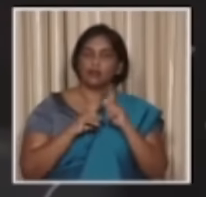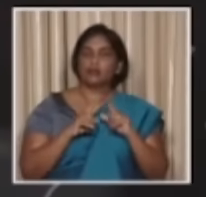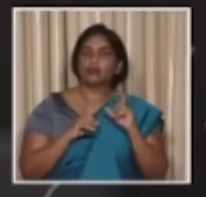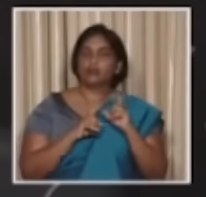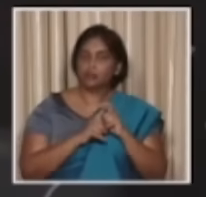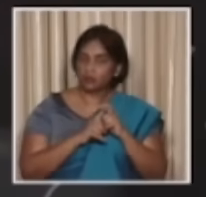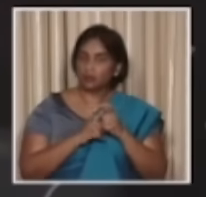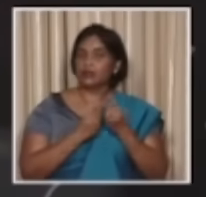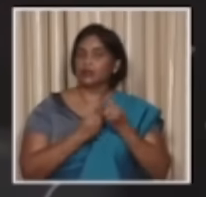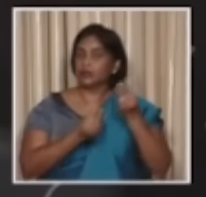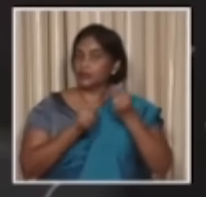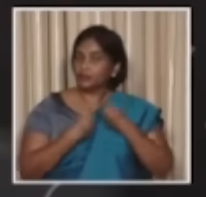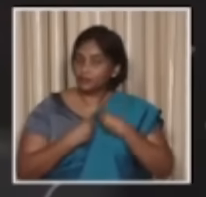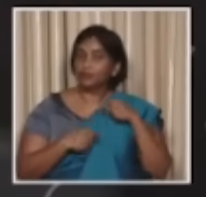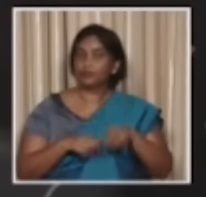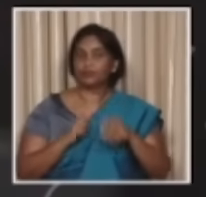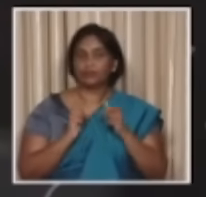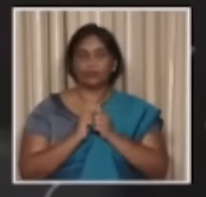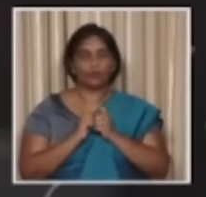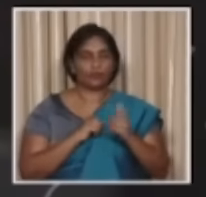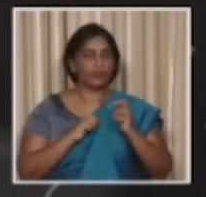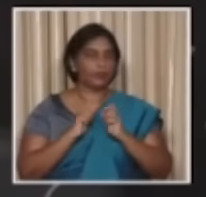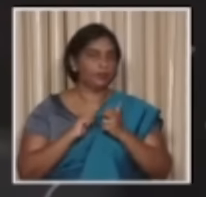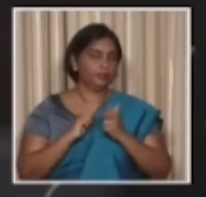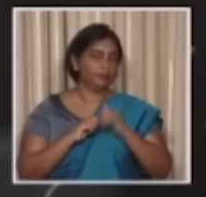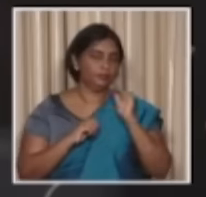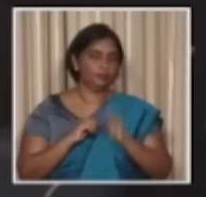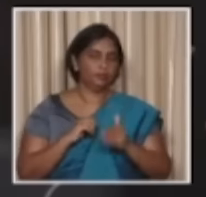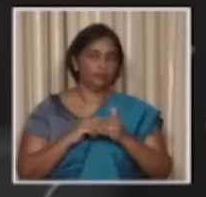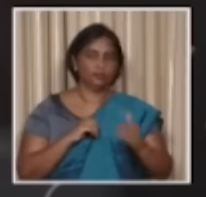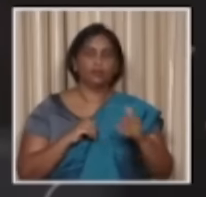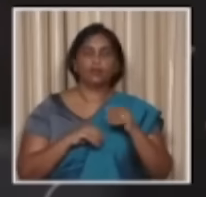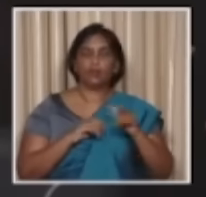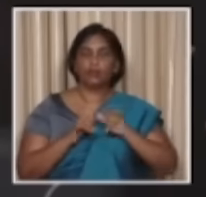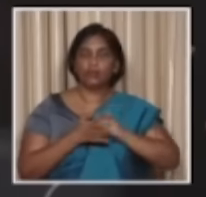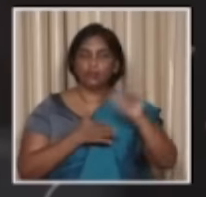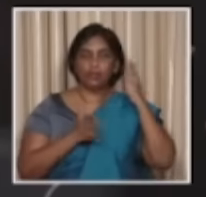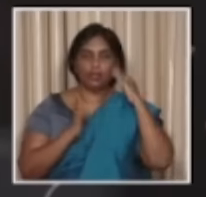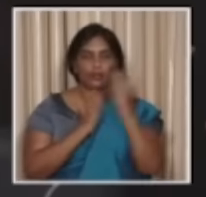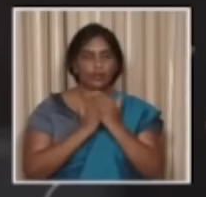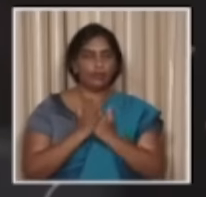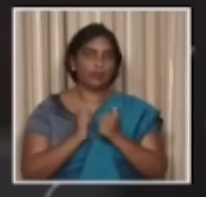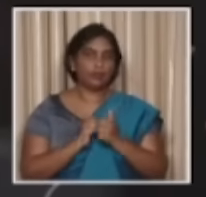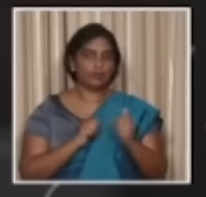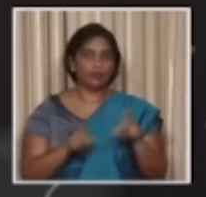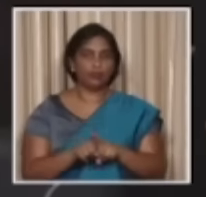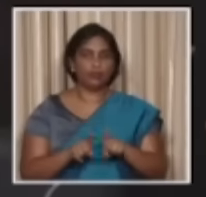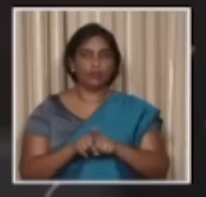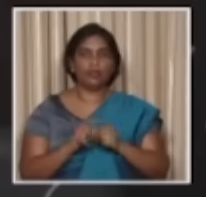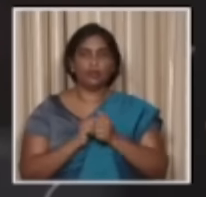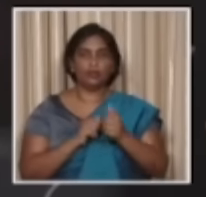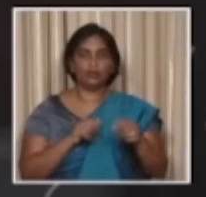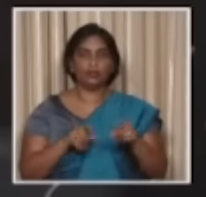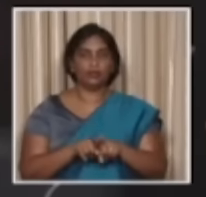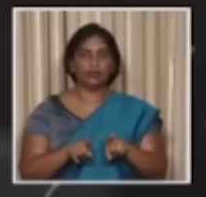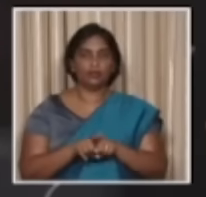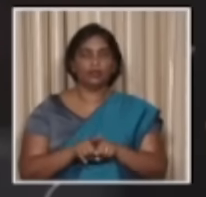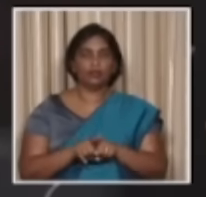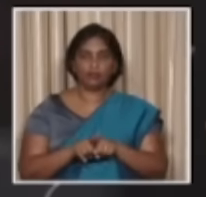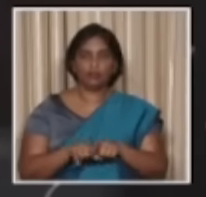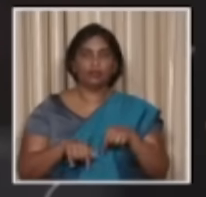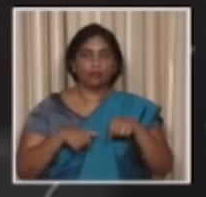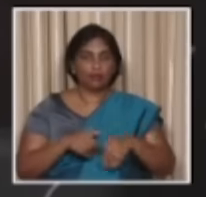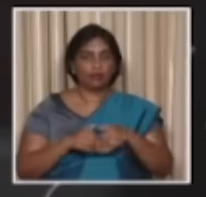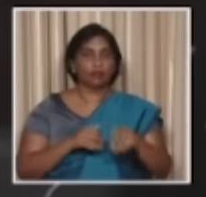දුන්නත් ඒගොල්ලන්ට මේ තත්ත්වයට මුහුණ දෙන්න සිද්ධ වෙලා තියෙනවා පිටරට යාමට බලාපොරොත්තුව ලියකියවිලි හදමින් මේ